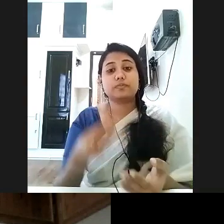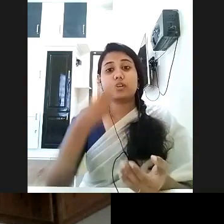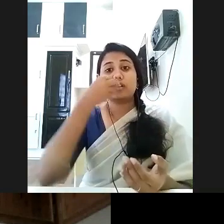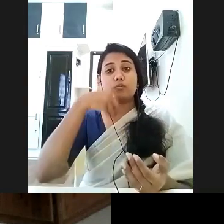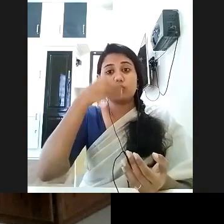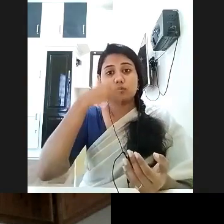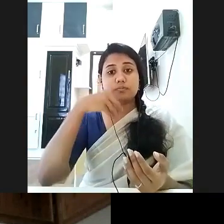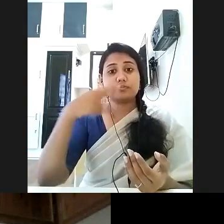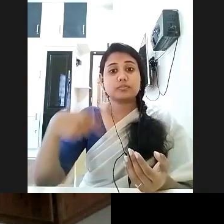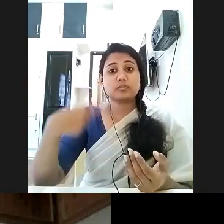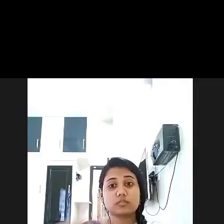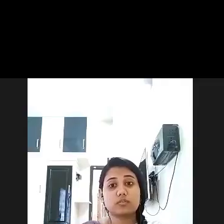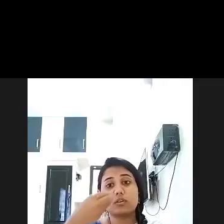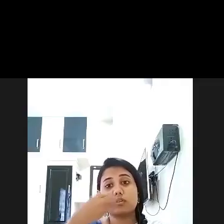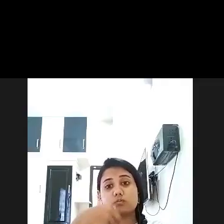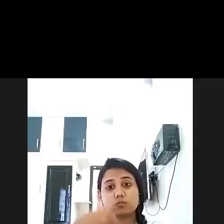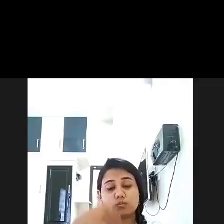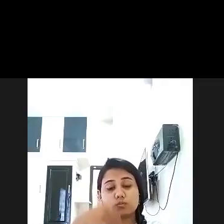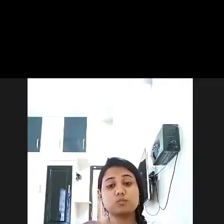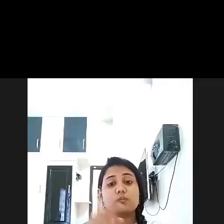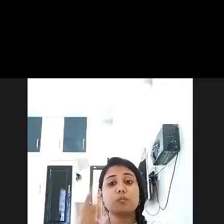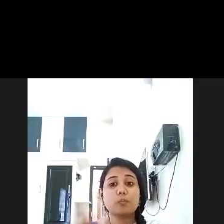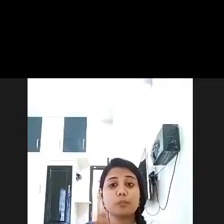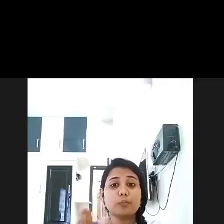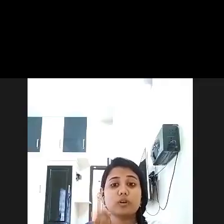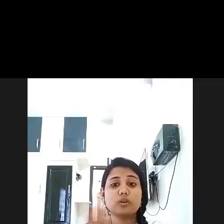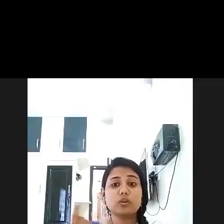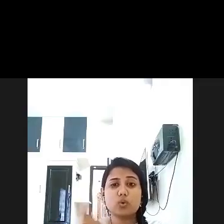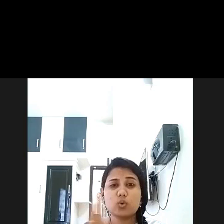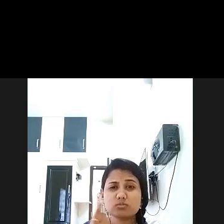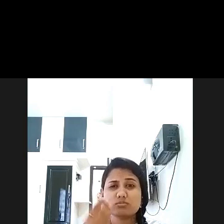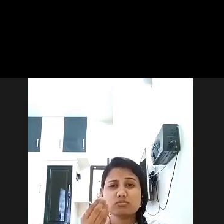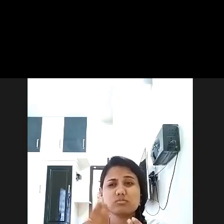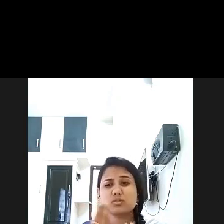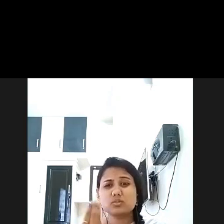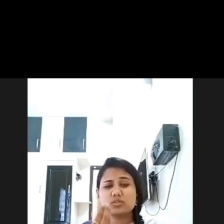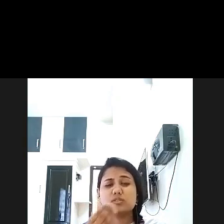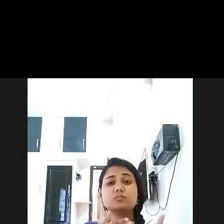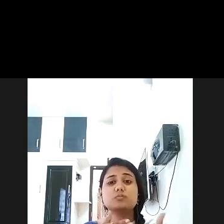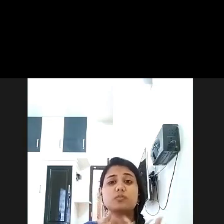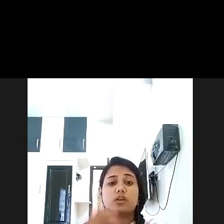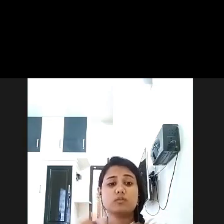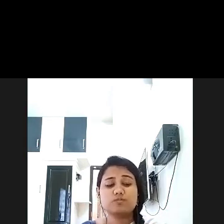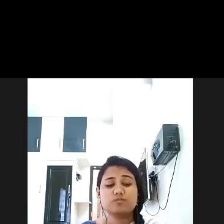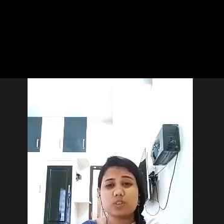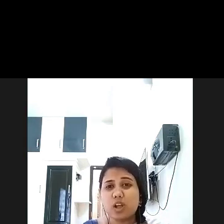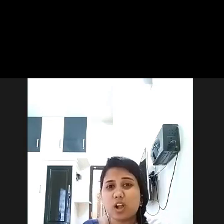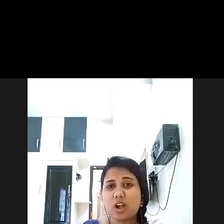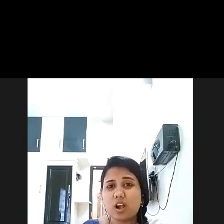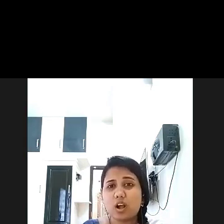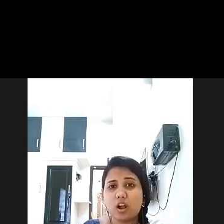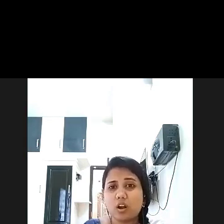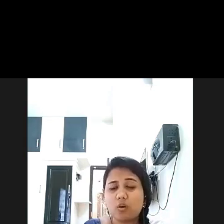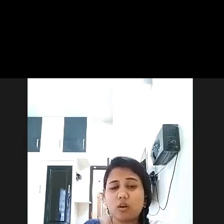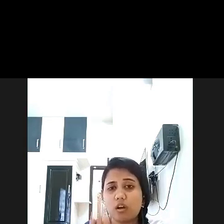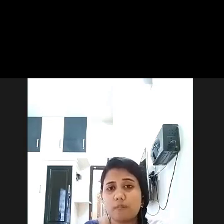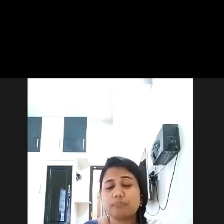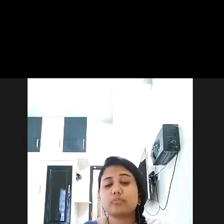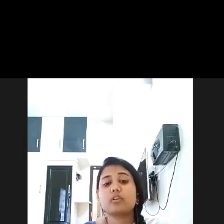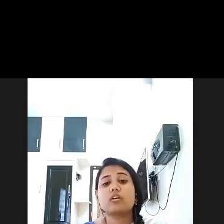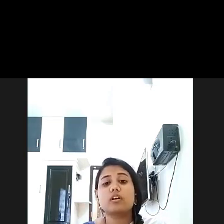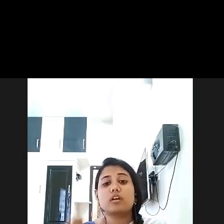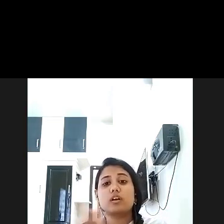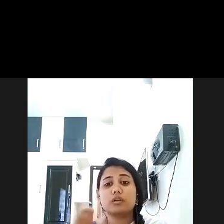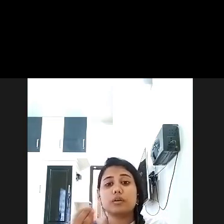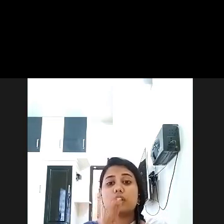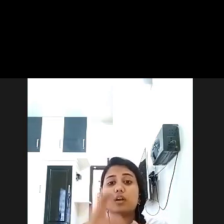ആയിട്ട് കഴിക്കുന്നതായിരിക്കും. ബട്ട് നമുക്ക് കുറച്ചൊരു ഭക്ഷണ രീതിയിൽ ചെറിയൊരു റെസ്ട്രിക്ഷൻ വേണ്ടി വരും. മോർ ഓഫ് ലീഫി വെജിറ്റബിൾസ്, ലെസ് ഓഫ് കാർബോഹൈഡ്രേറ്റ്സ്,